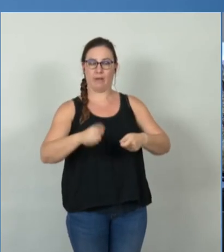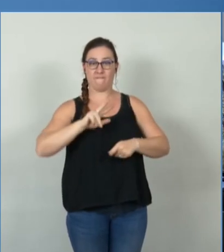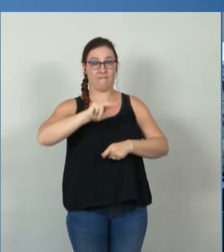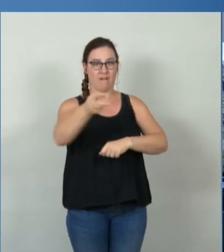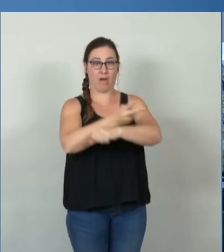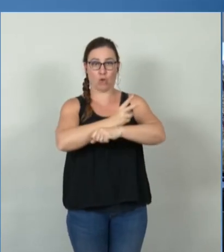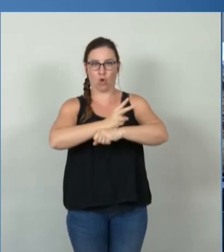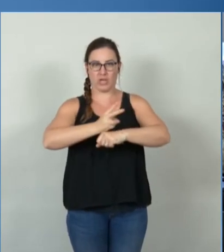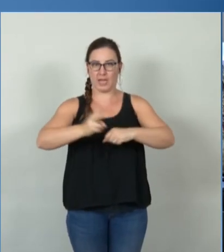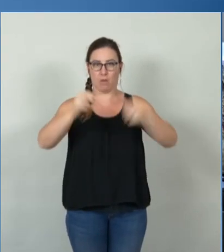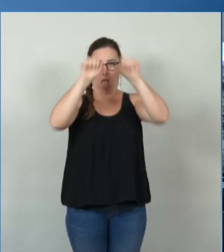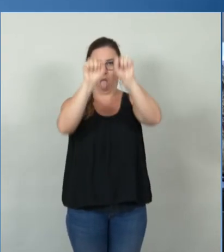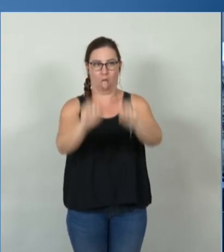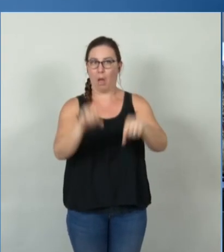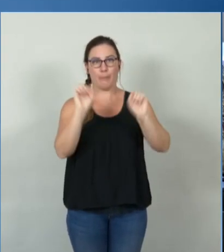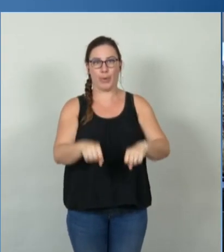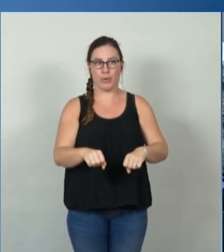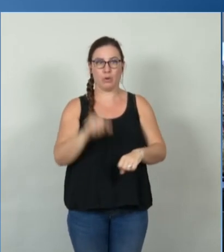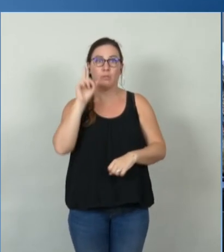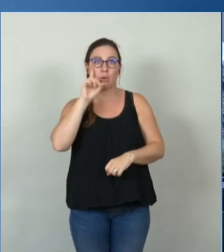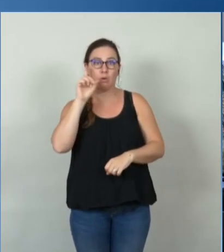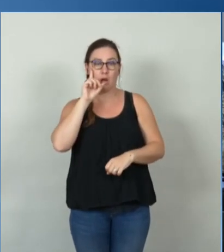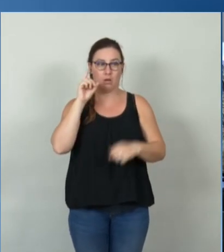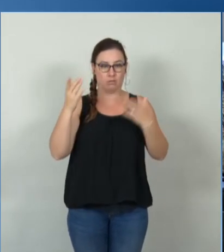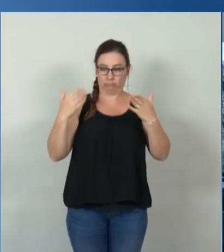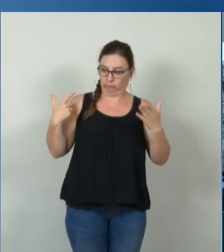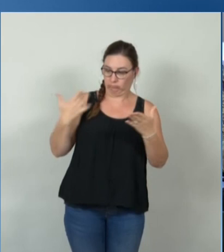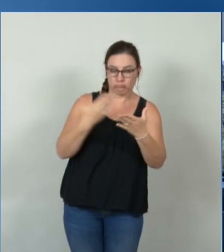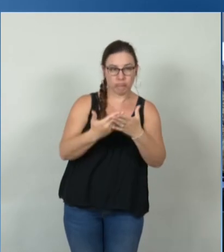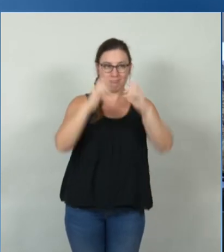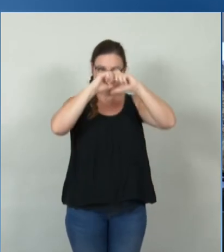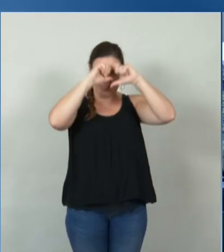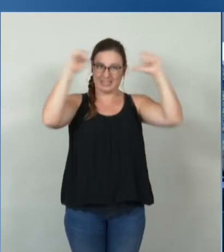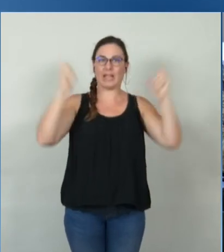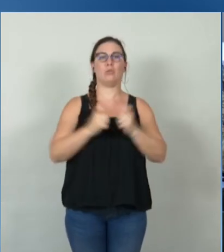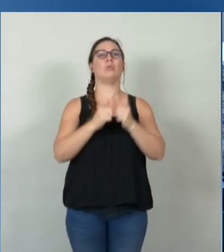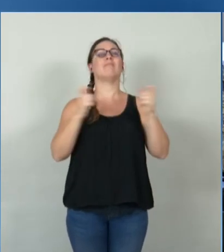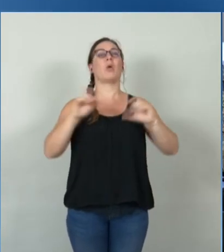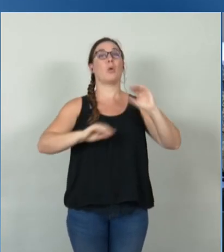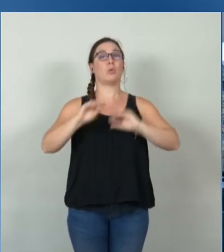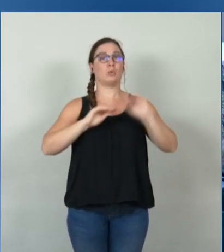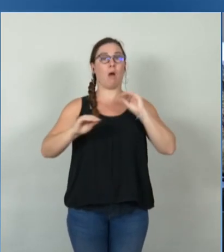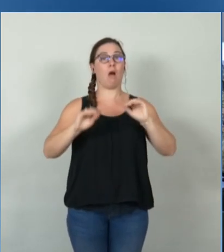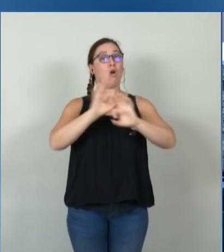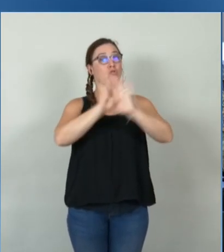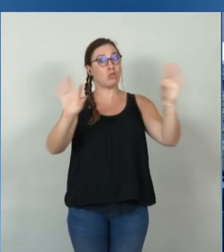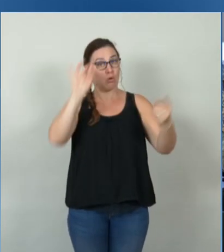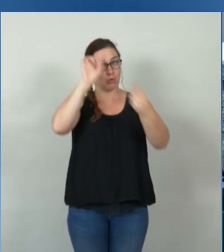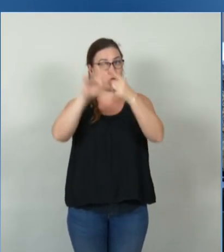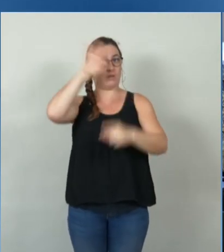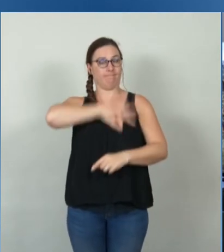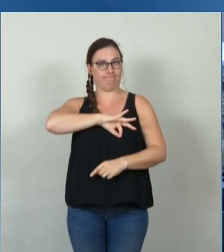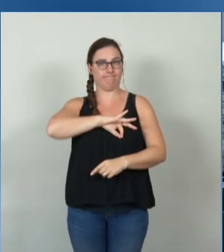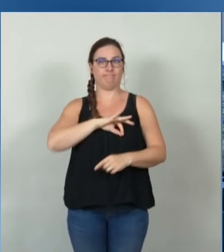pour l'établissement tant concernant sa continuité que la préservation de son statut d'établissement de soins à but non lucratif